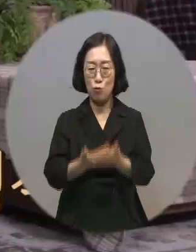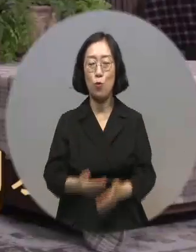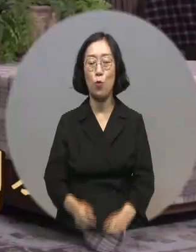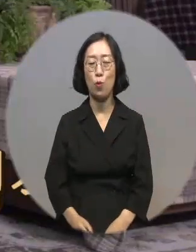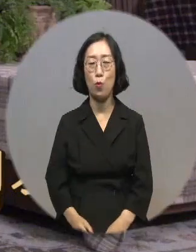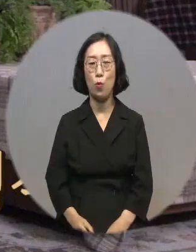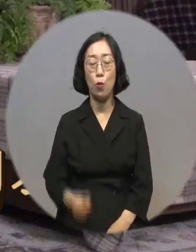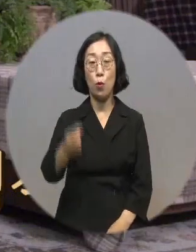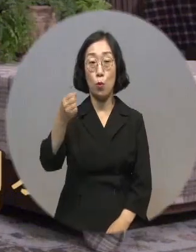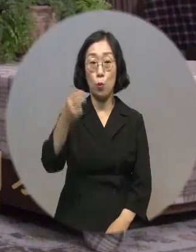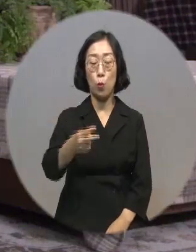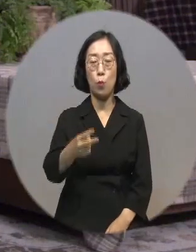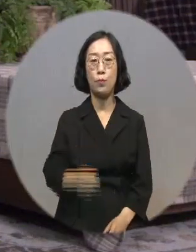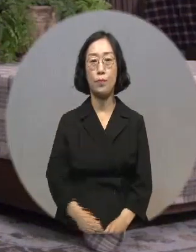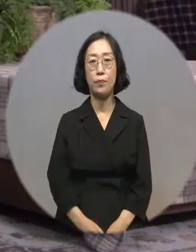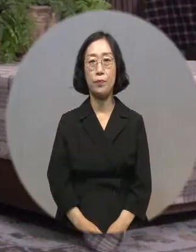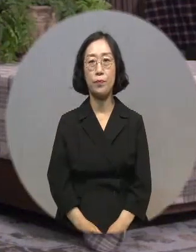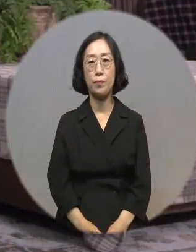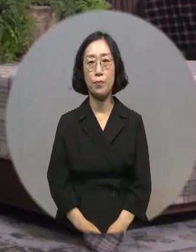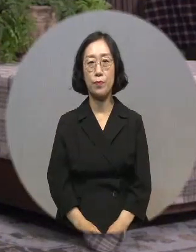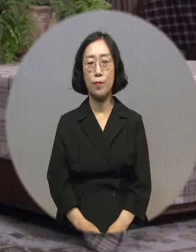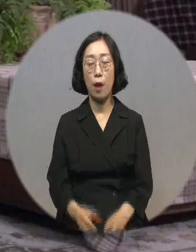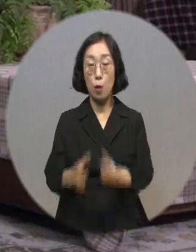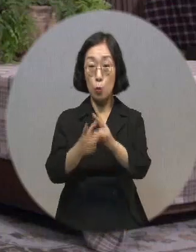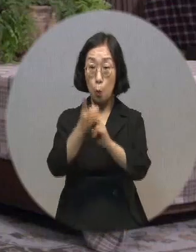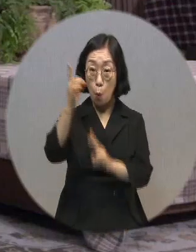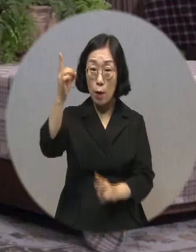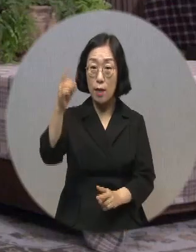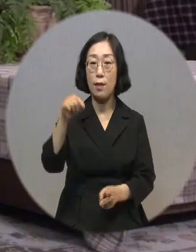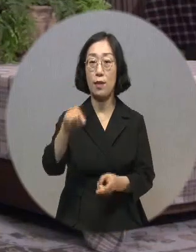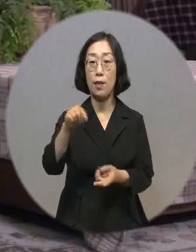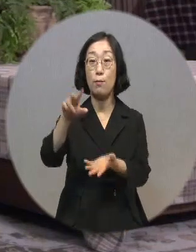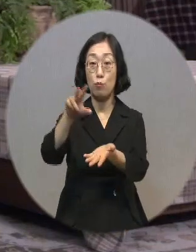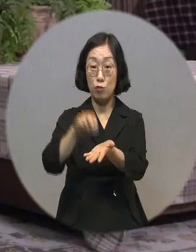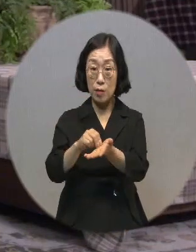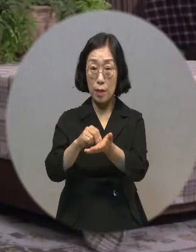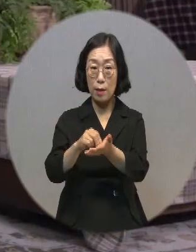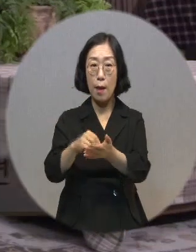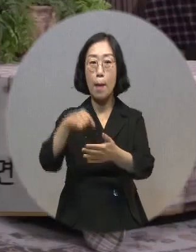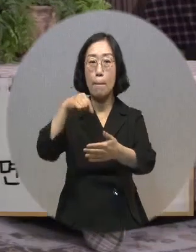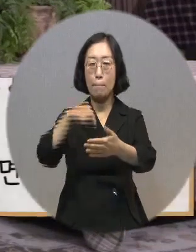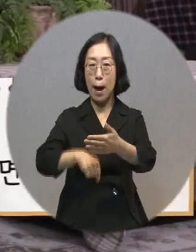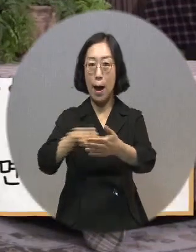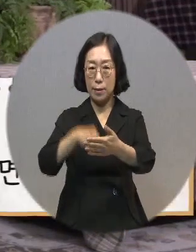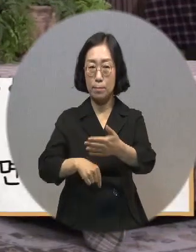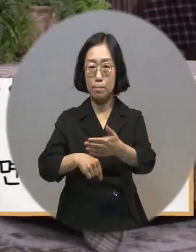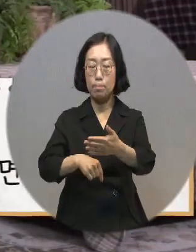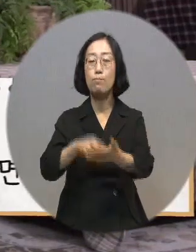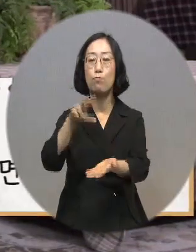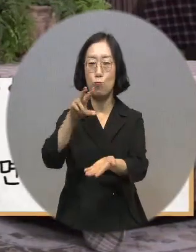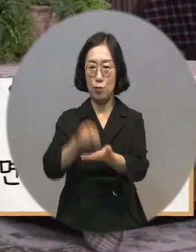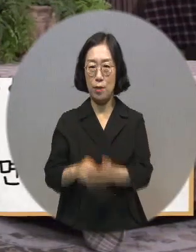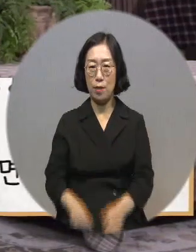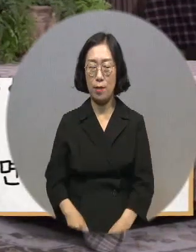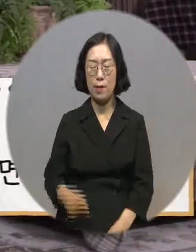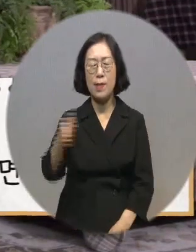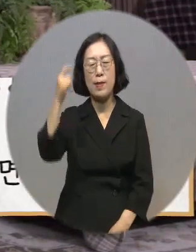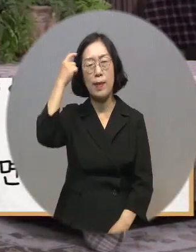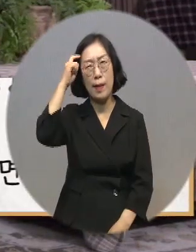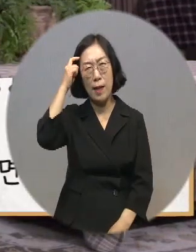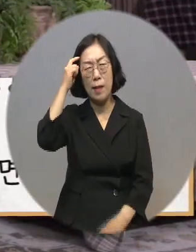또 어떤 생각을 하냐면 통일이라는 거는 마음의 문제라고 생각해요. 머리의